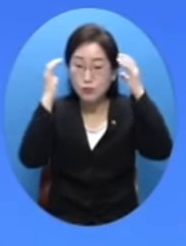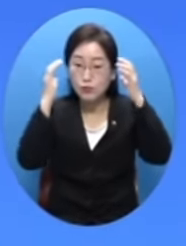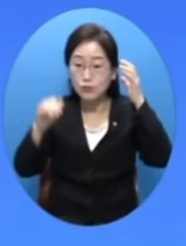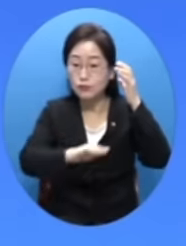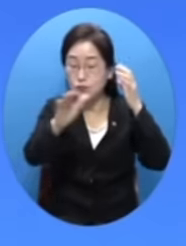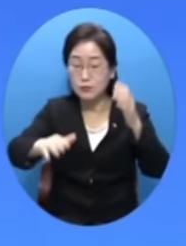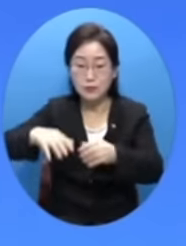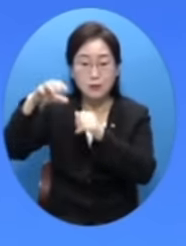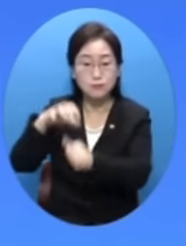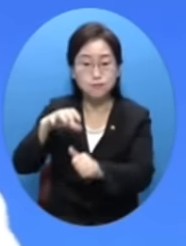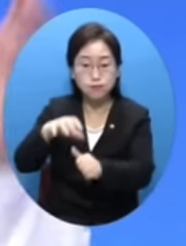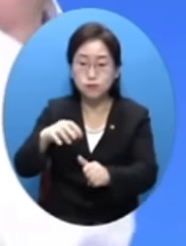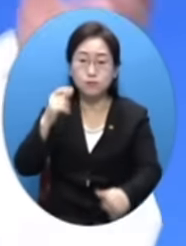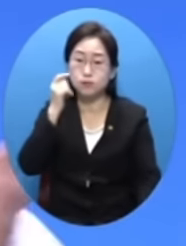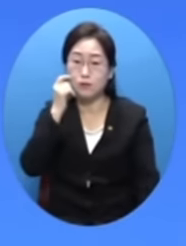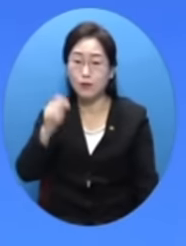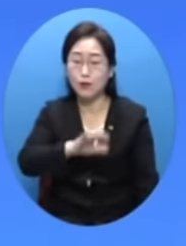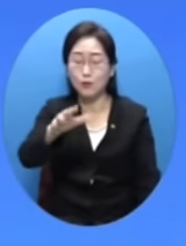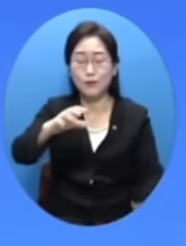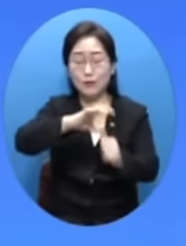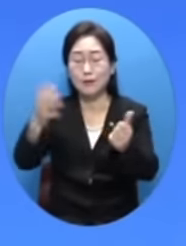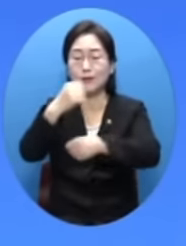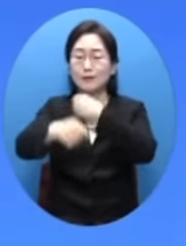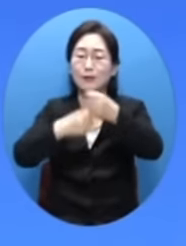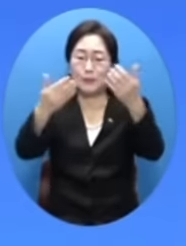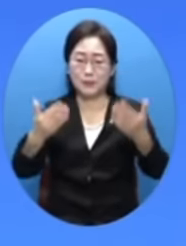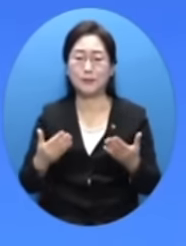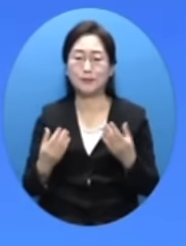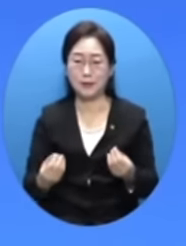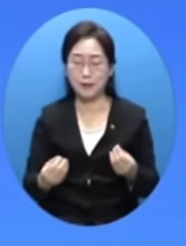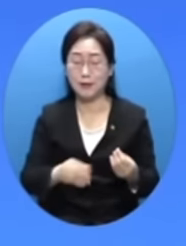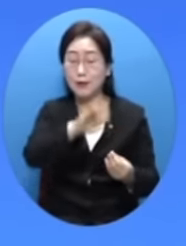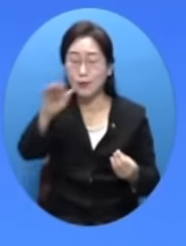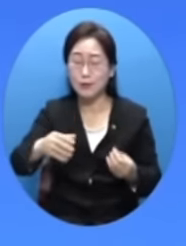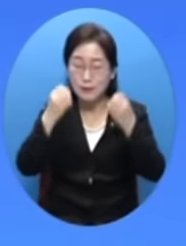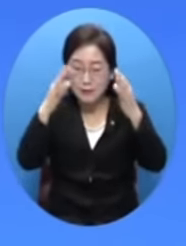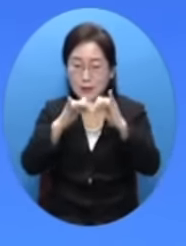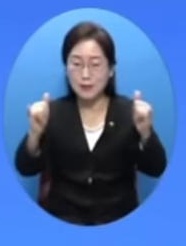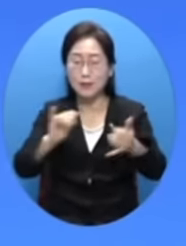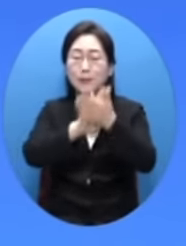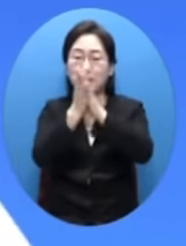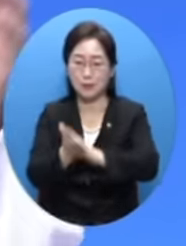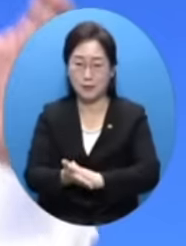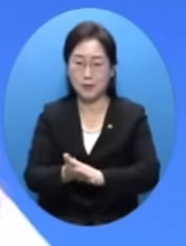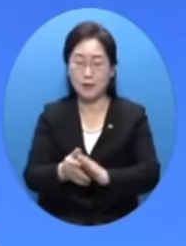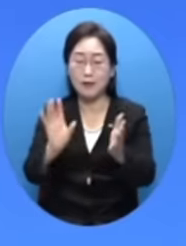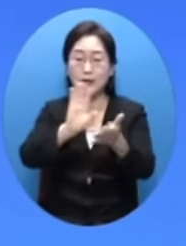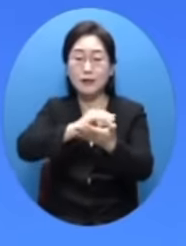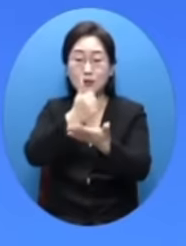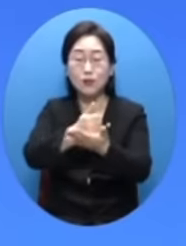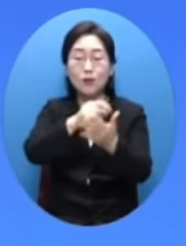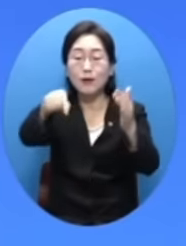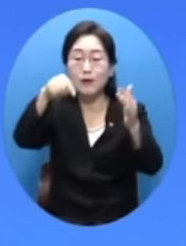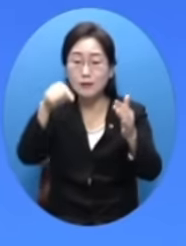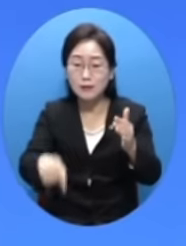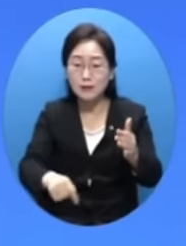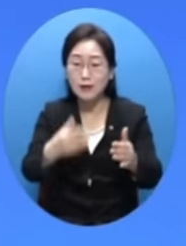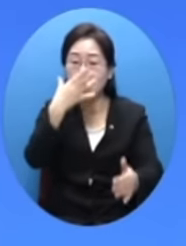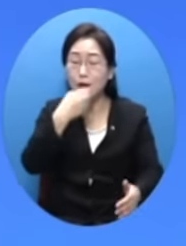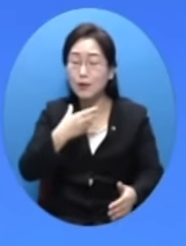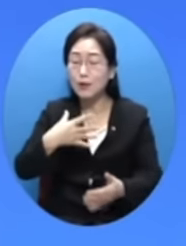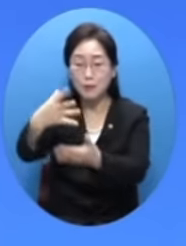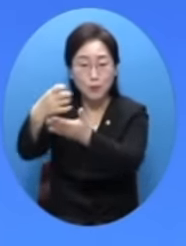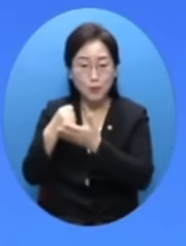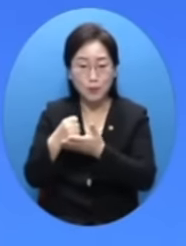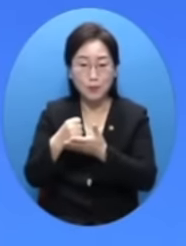우리를 묶어놓지 못합니다. 우리는 자유함을 받았습니다. 우리는 새 사람이 되었습니다. 예수 그리스도 안에서 아브라함의 복을 받은